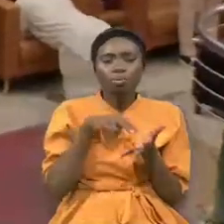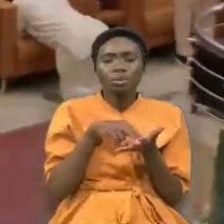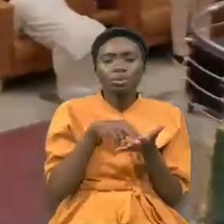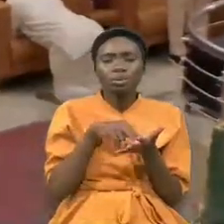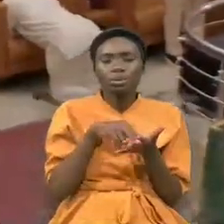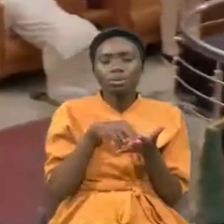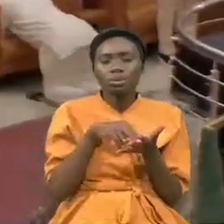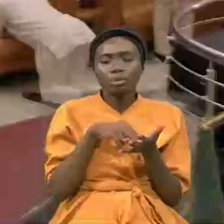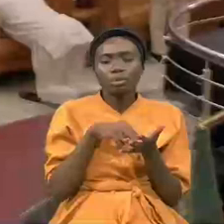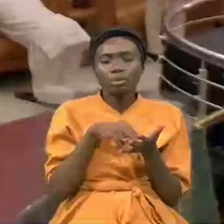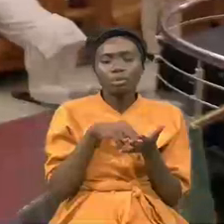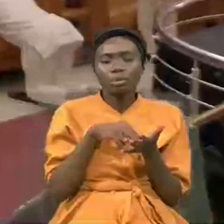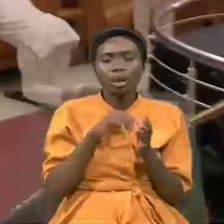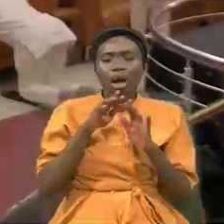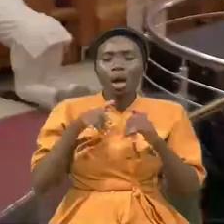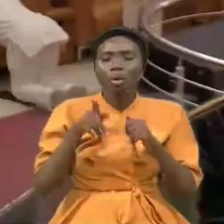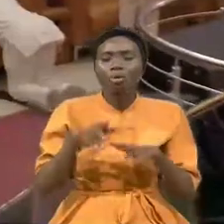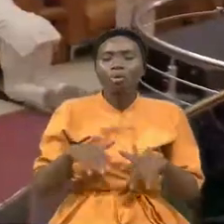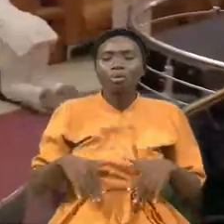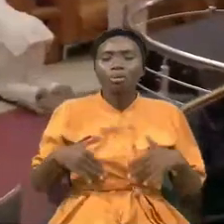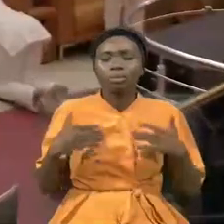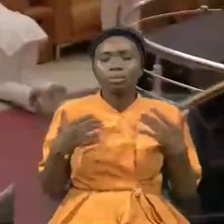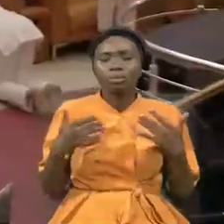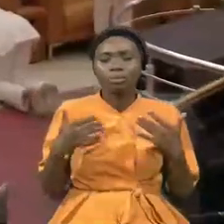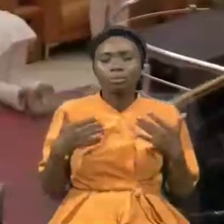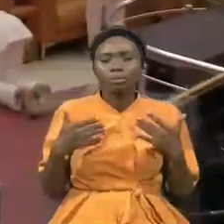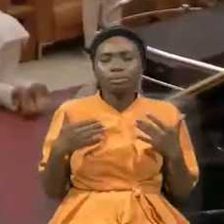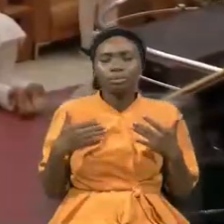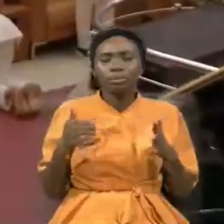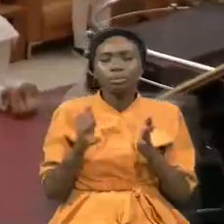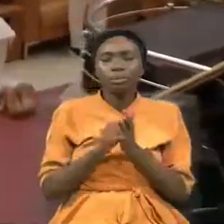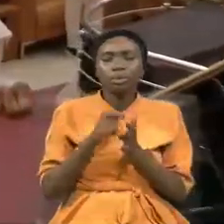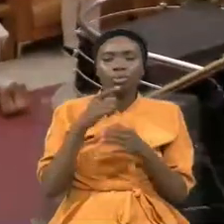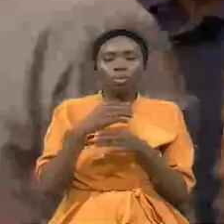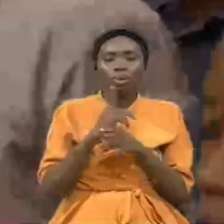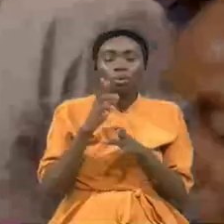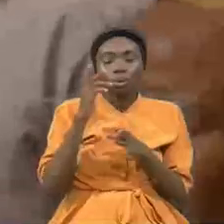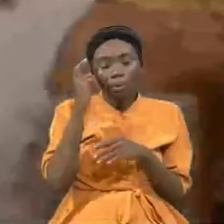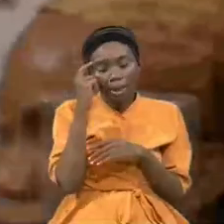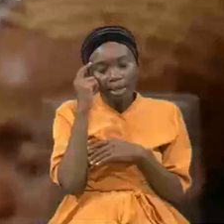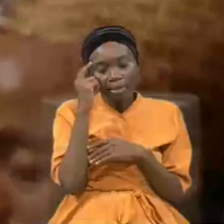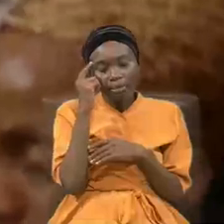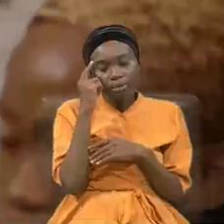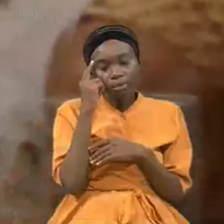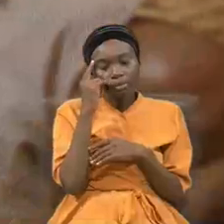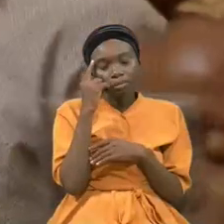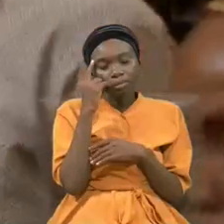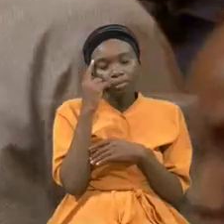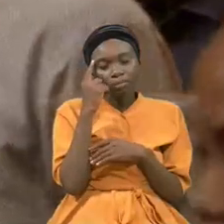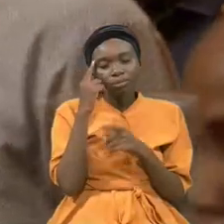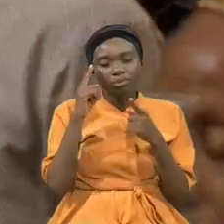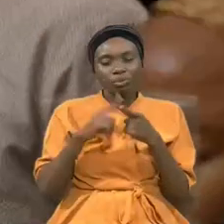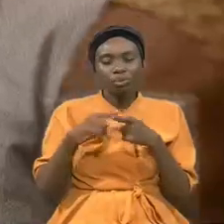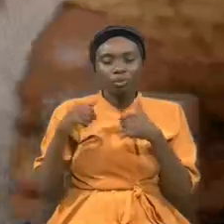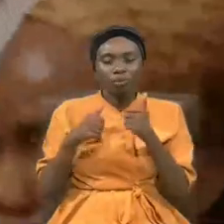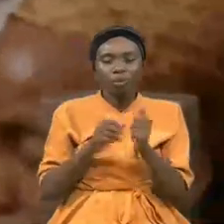qui vous êtes, votre position de fermeté, comment vous avez décidé de